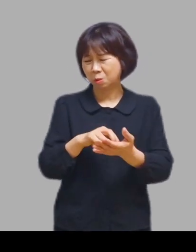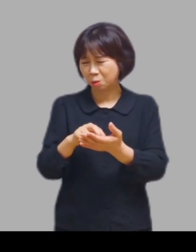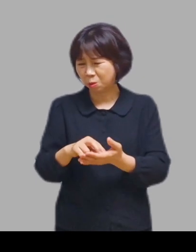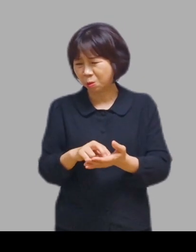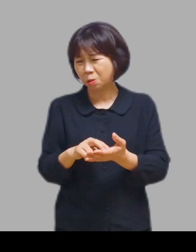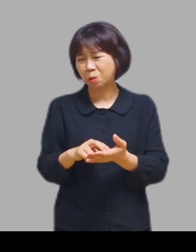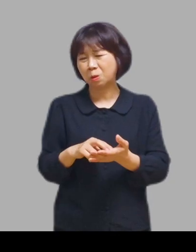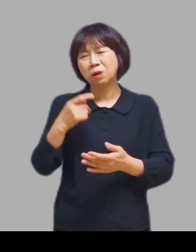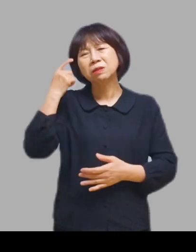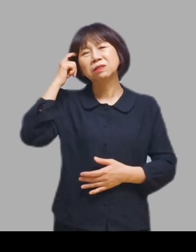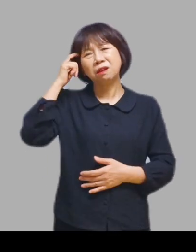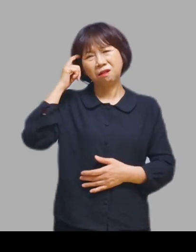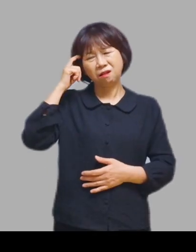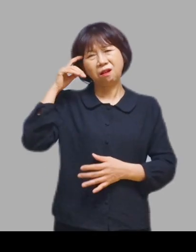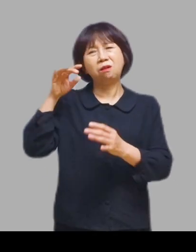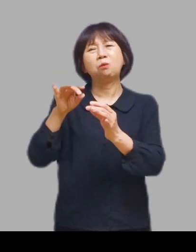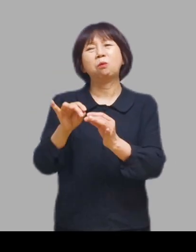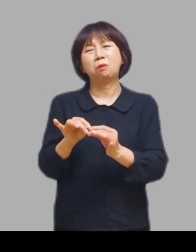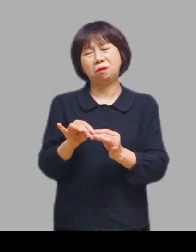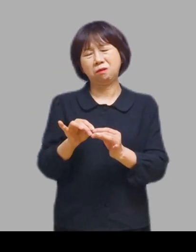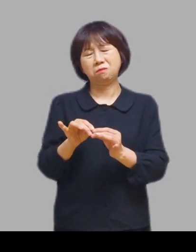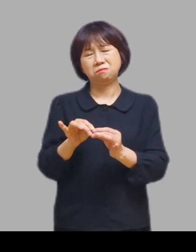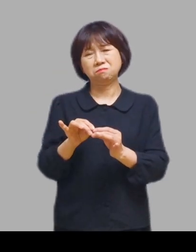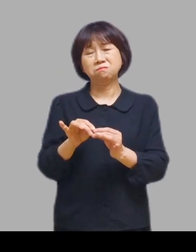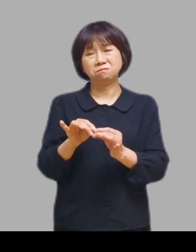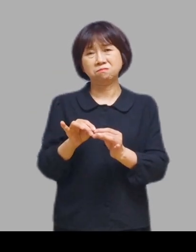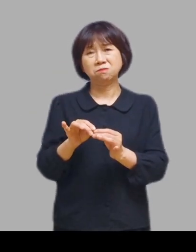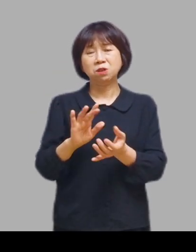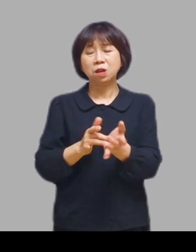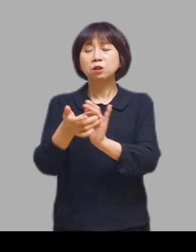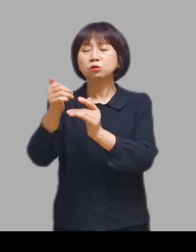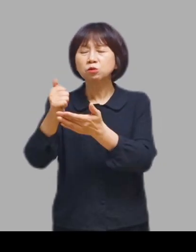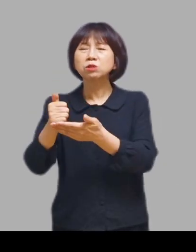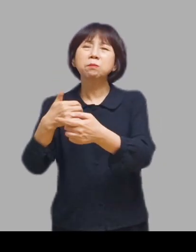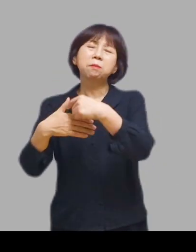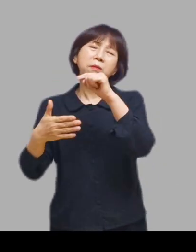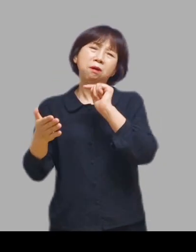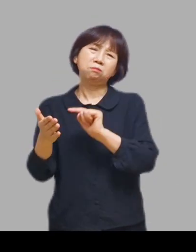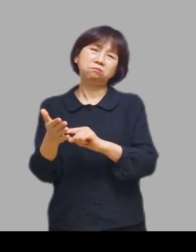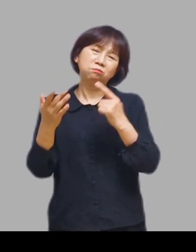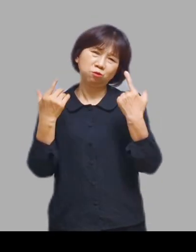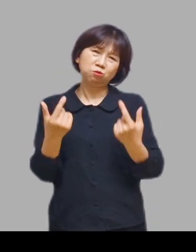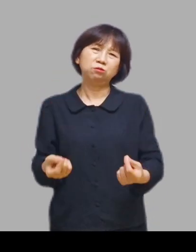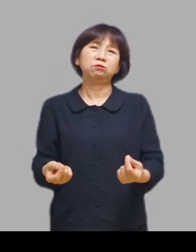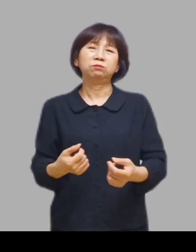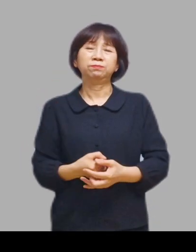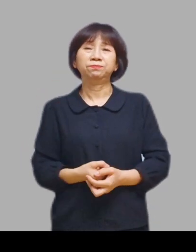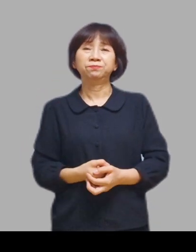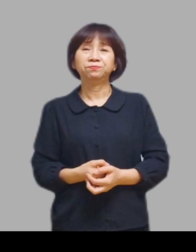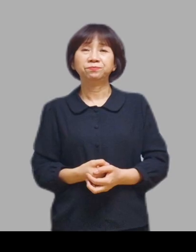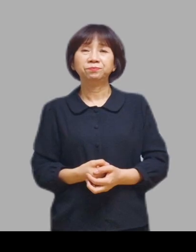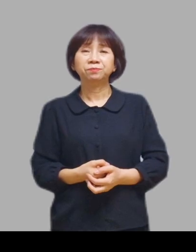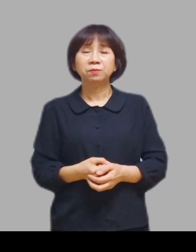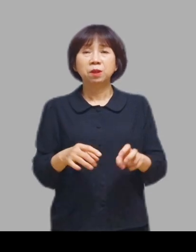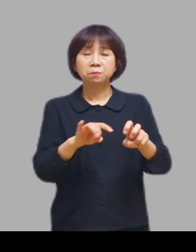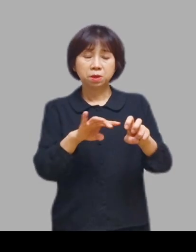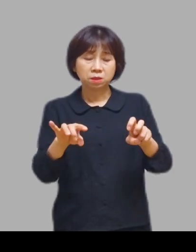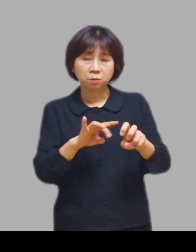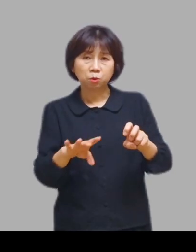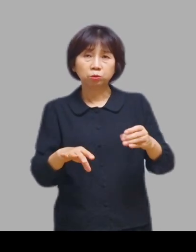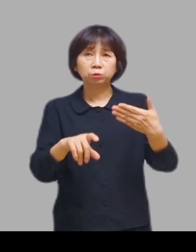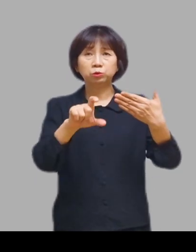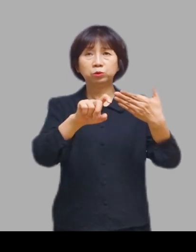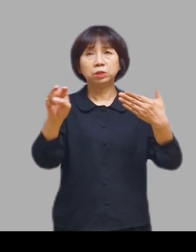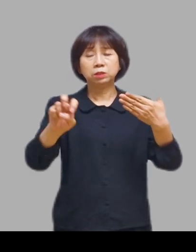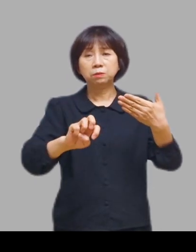외로웠을까? 여러분, 이 마음이 누구의 마음이에요? 예수님의 마음이죠. 예수님의 마음. 마태복음 9장